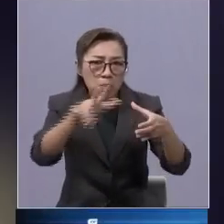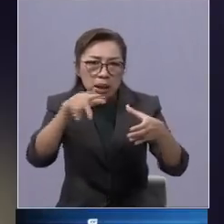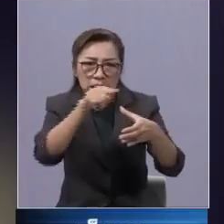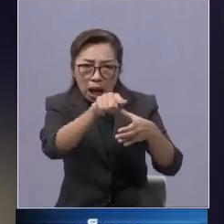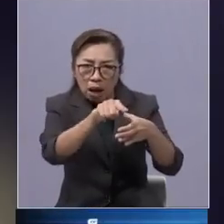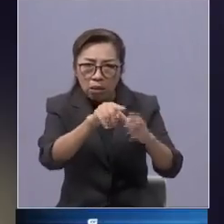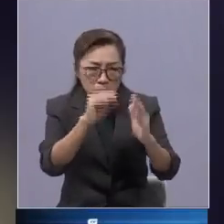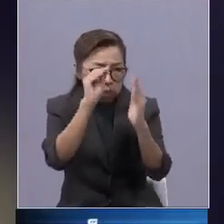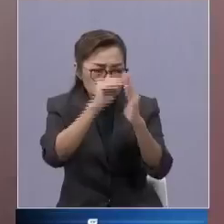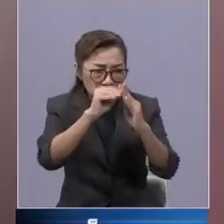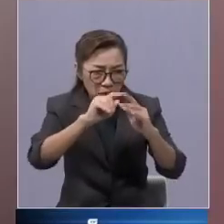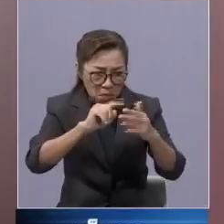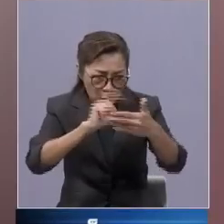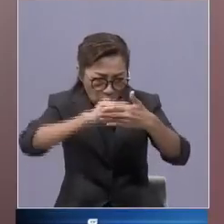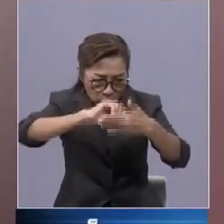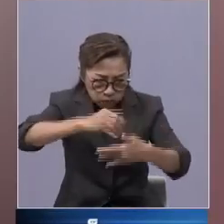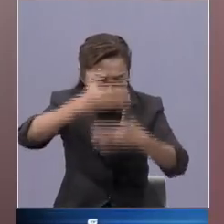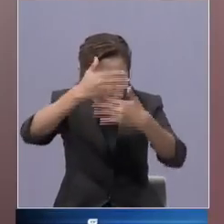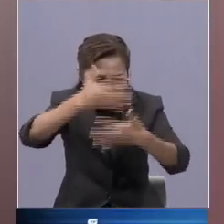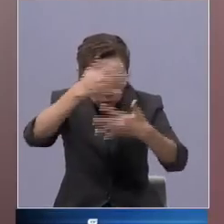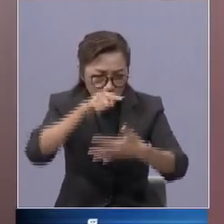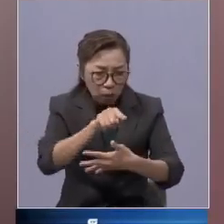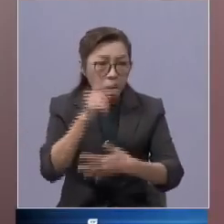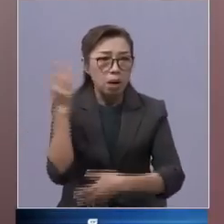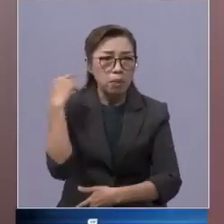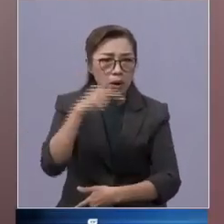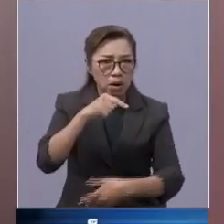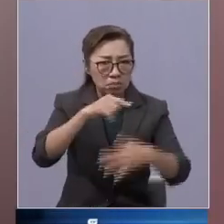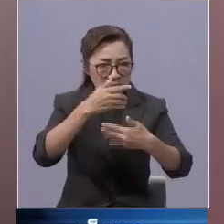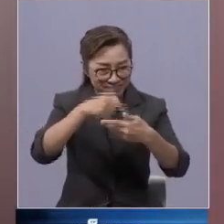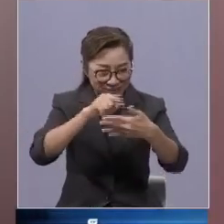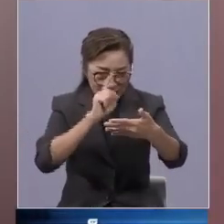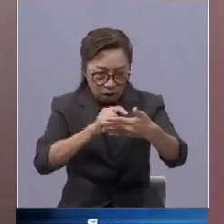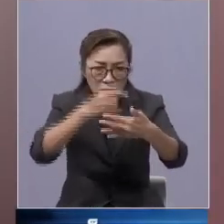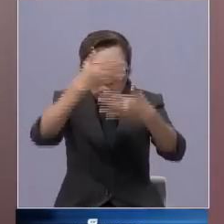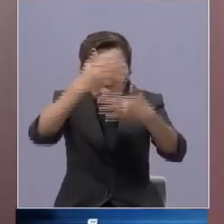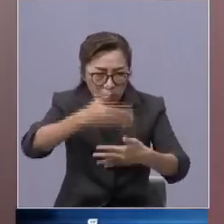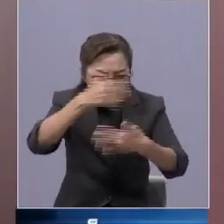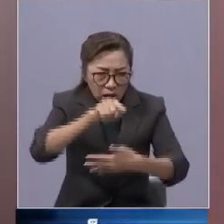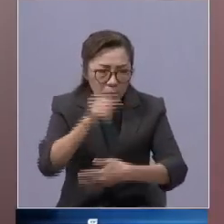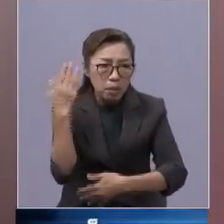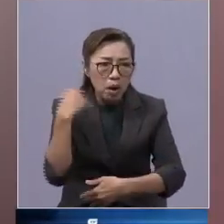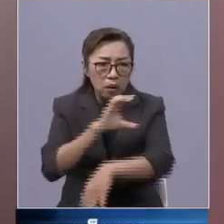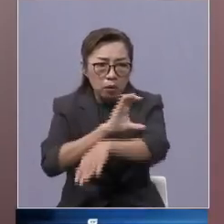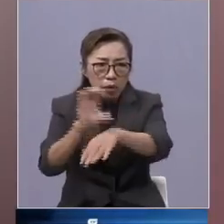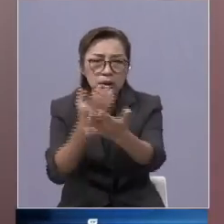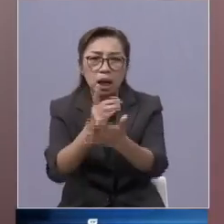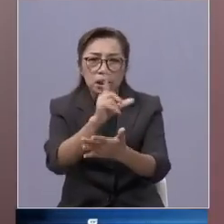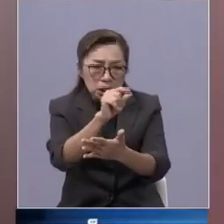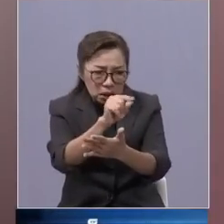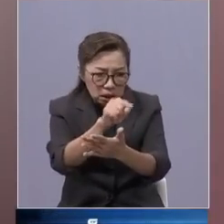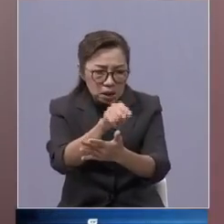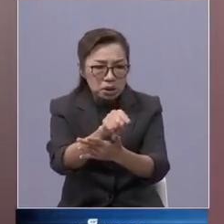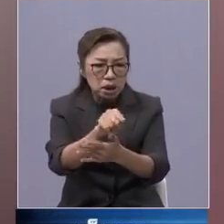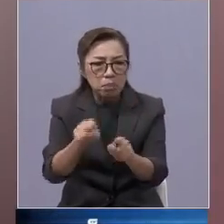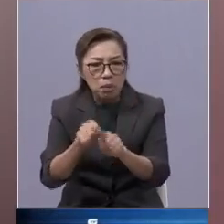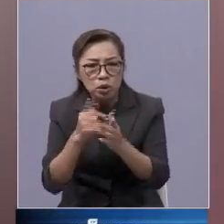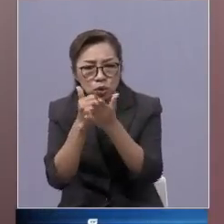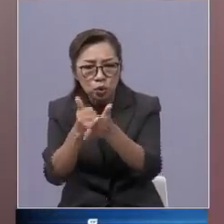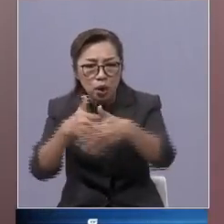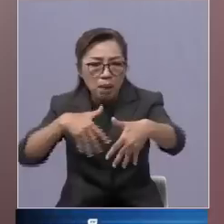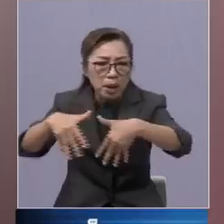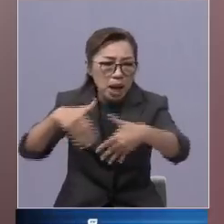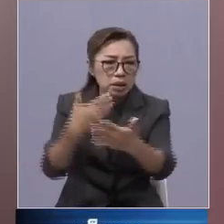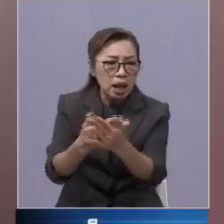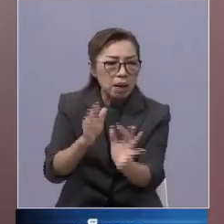คัญด้วยนะครับถึงขั้นบอกว่าเนี่ยจากรถไฟฟ้า20บาทตลอดสายสู่การลดค่าใช้จ่ายประชาชนเกิด